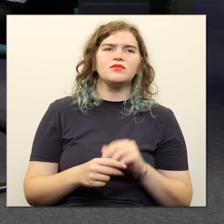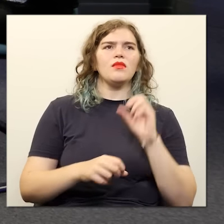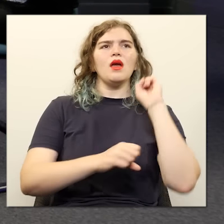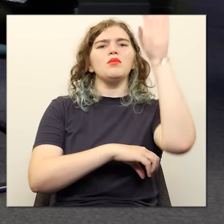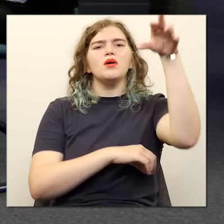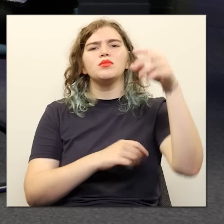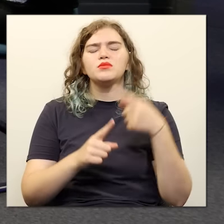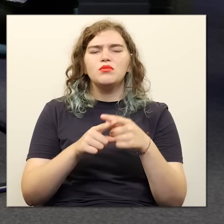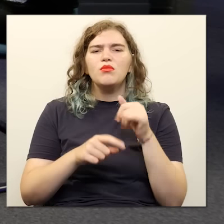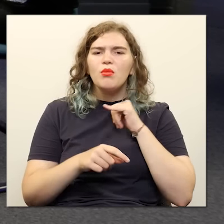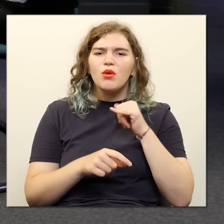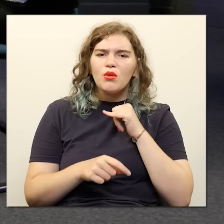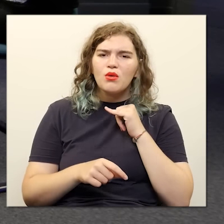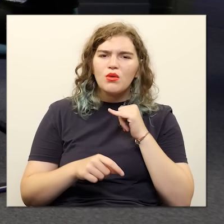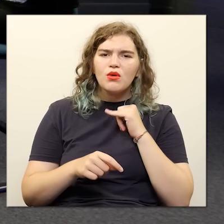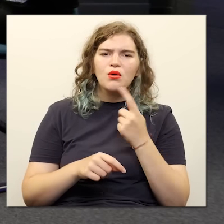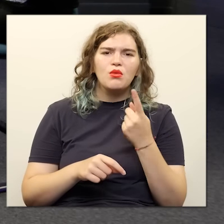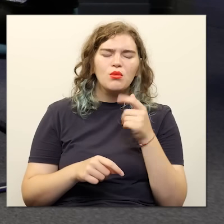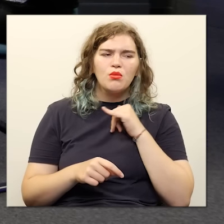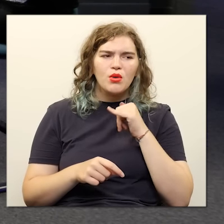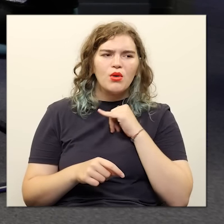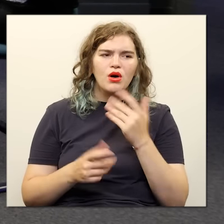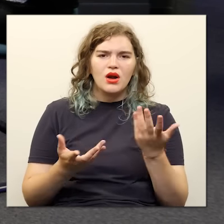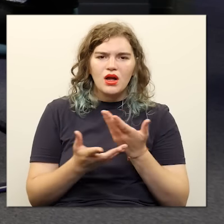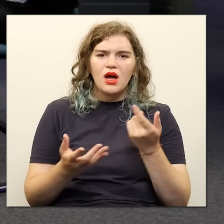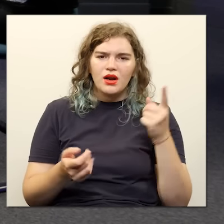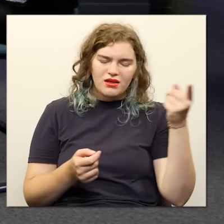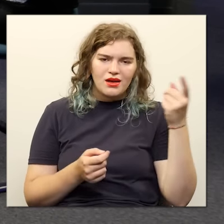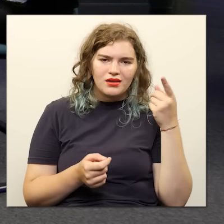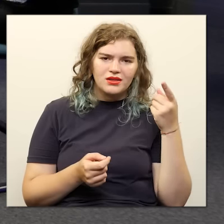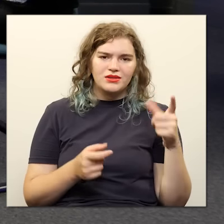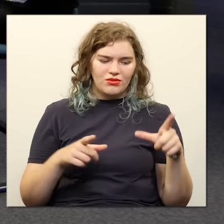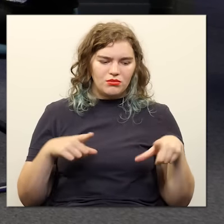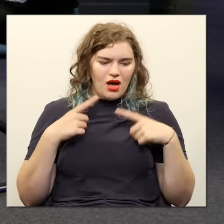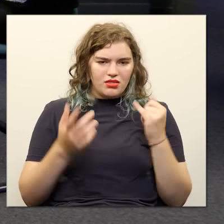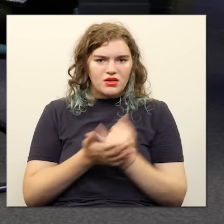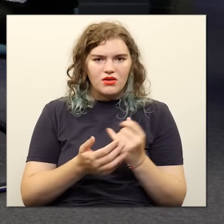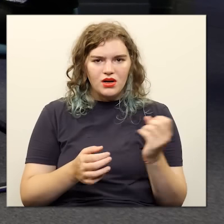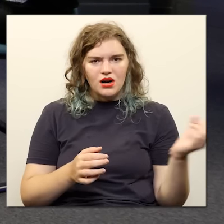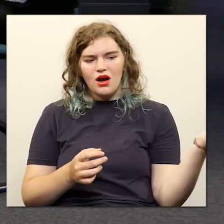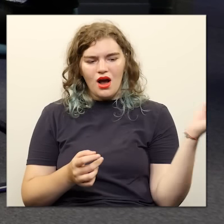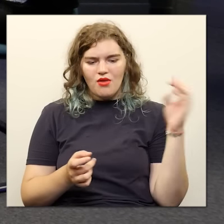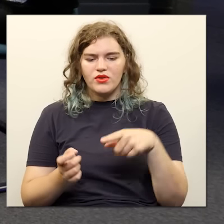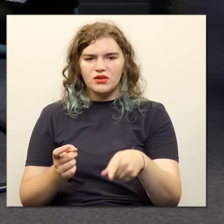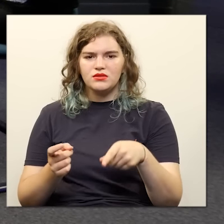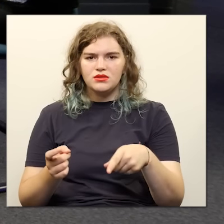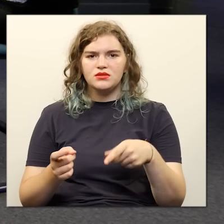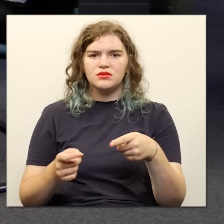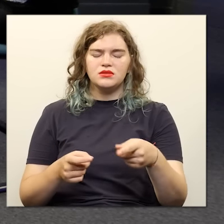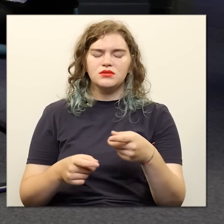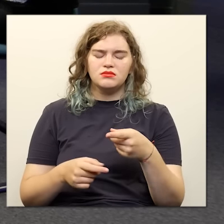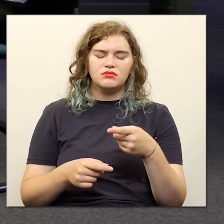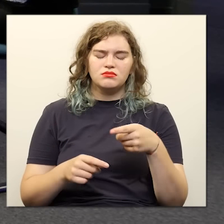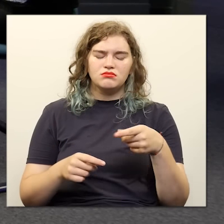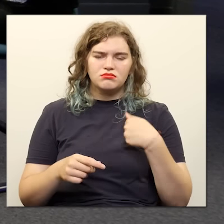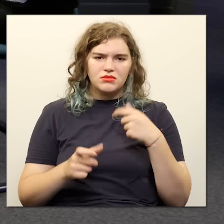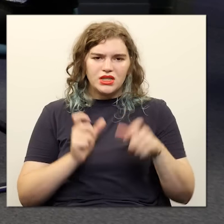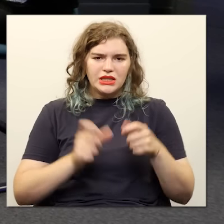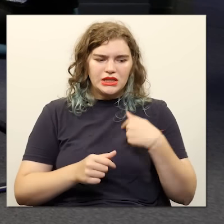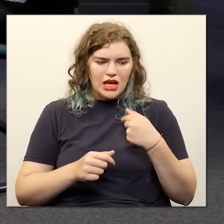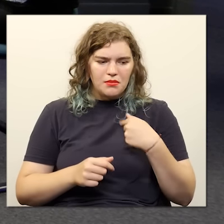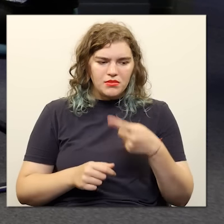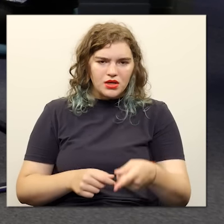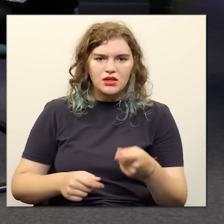O mai pus peste rudă porc. Un porc care ei în viața reală l-au adus și l-au tăiat la noi în curte și ni l-au lăsat în numele